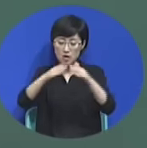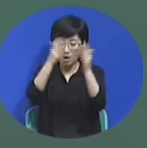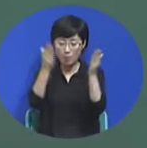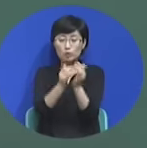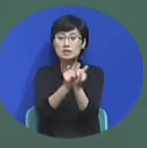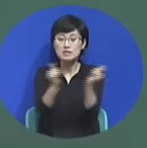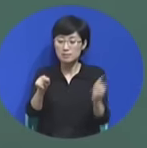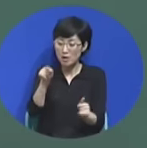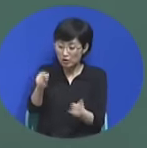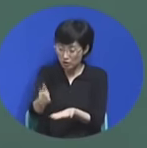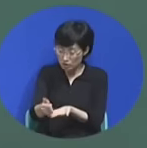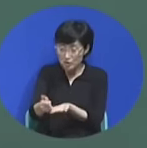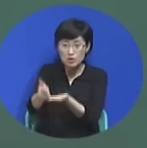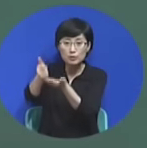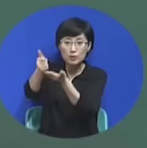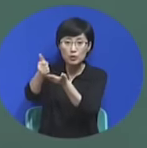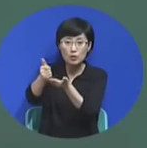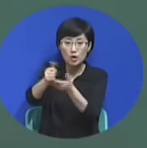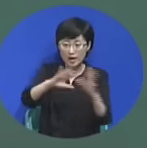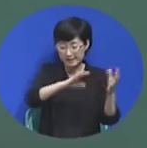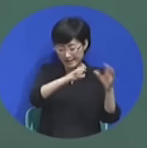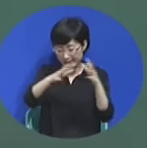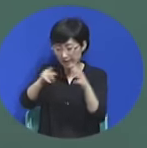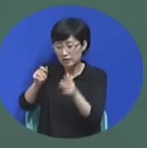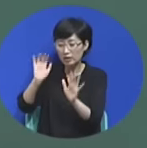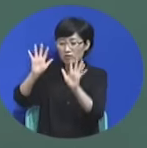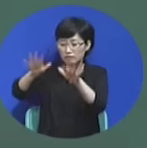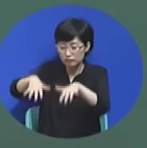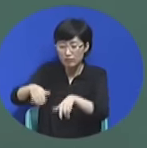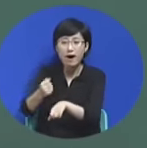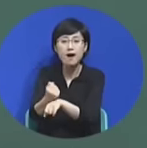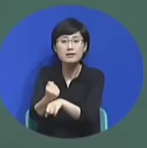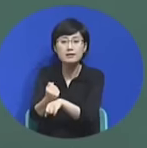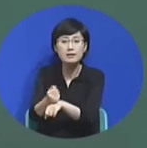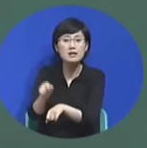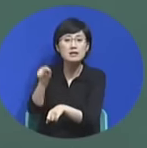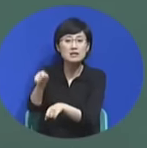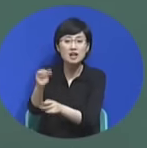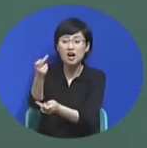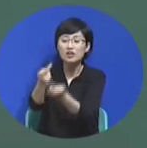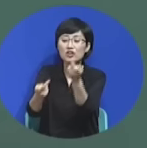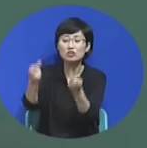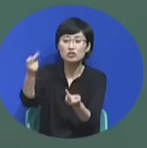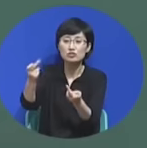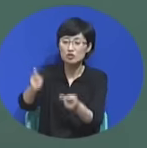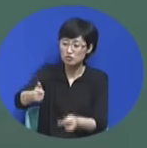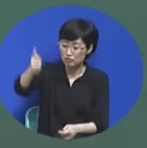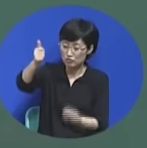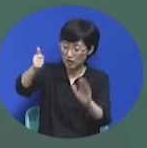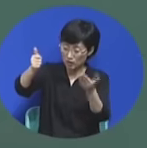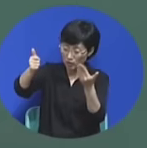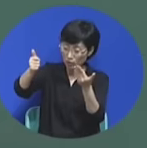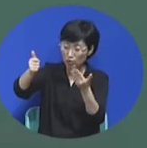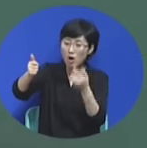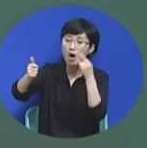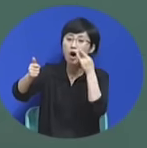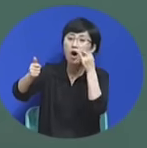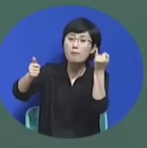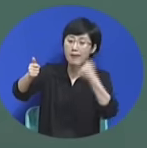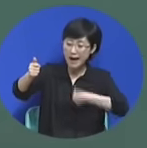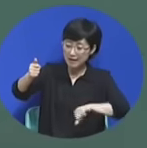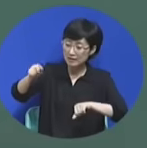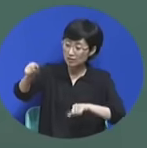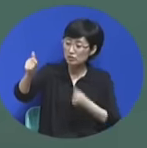만민이 너를 섬기고 열국이 내게 굴복하리니 내가 형제들의 주가 되고 내 어머니 아들들이